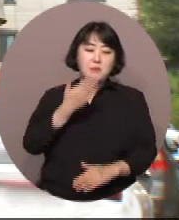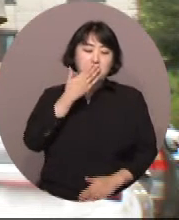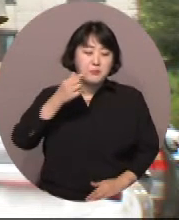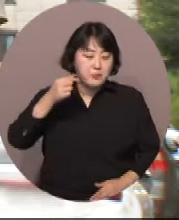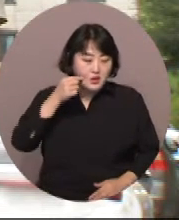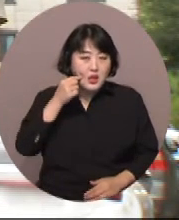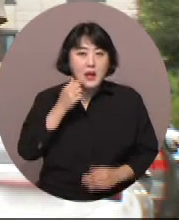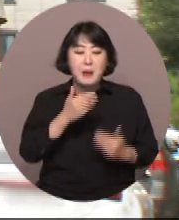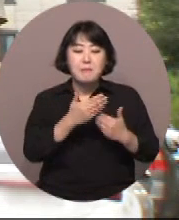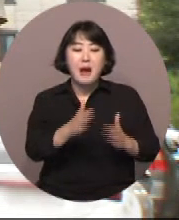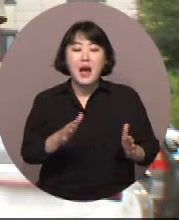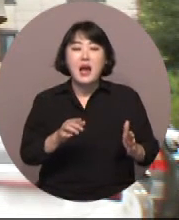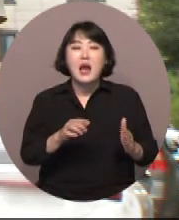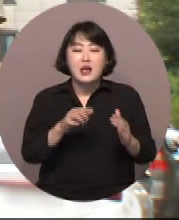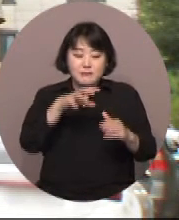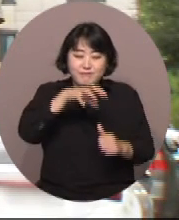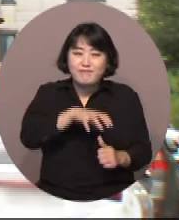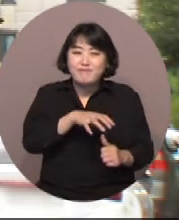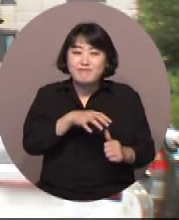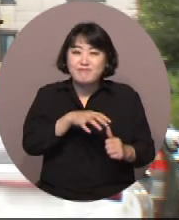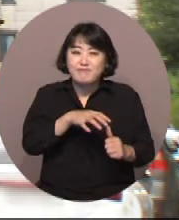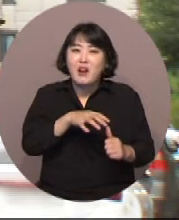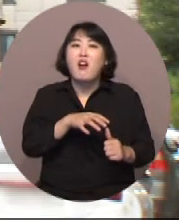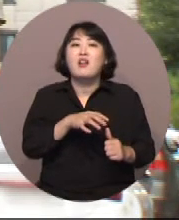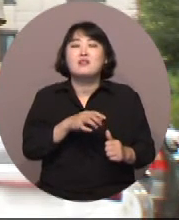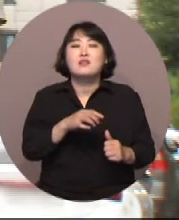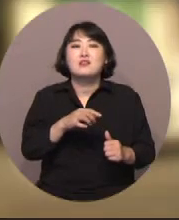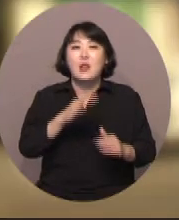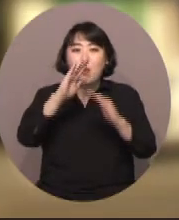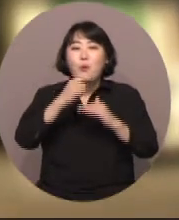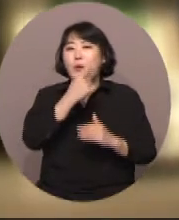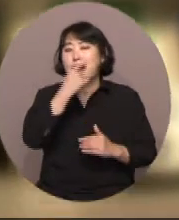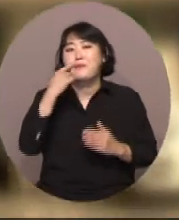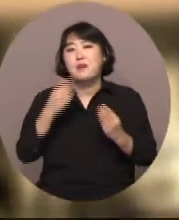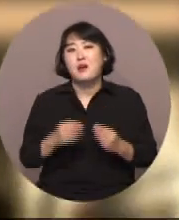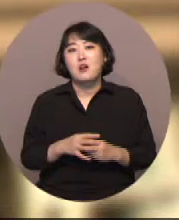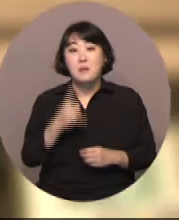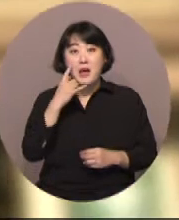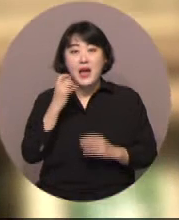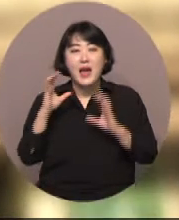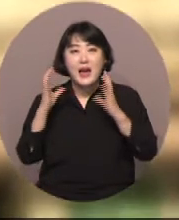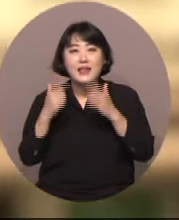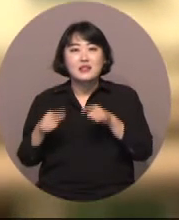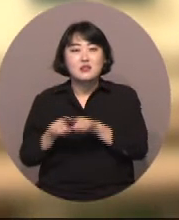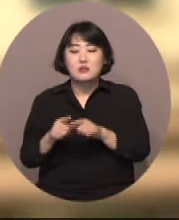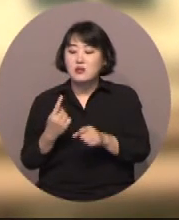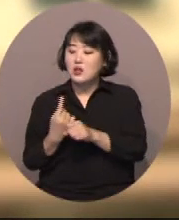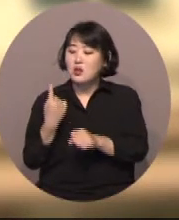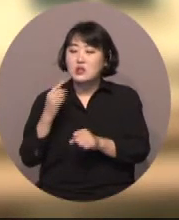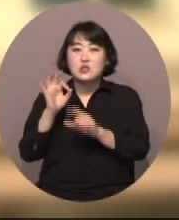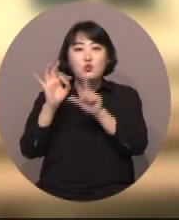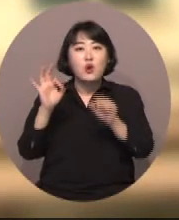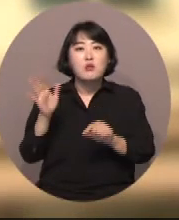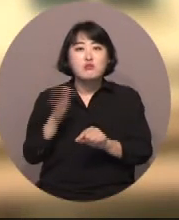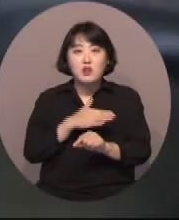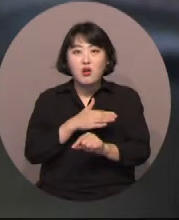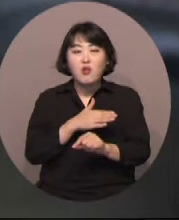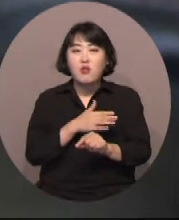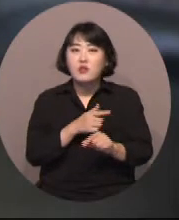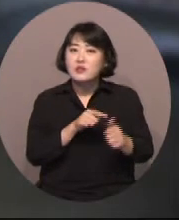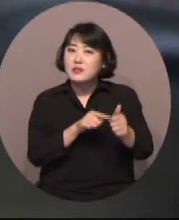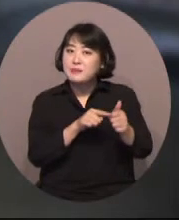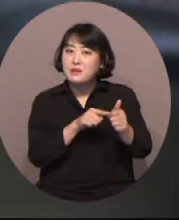못하고 방에서 나오지도 못했다는 사실이 확인됐습니다. 엄마는 아이와 함께 지난해 10월부터 한 남성의